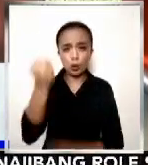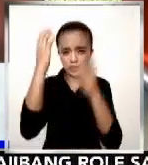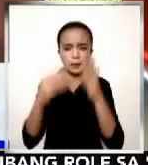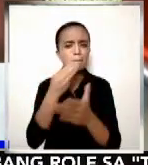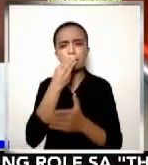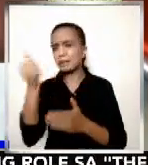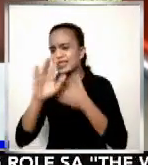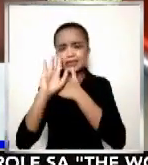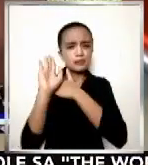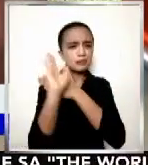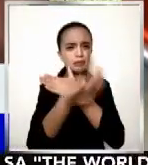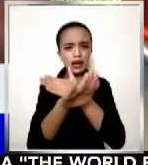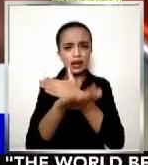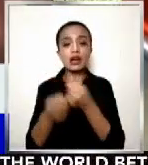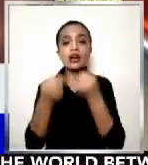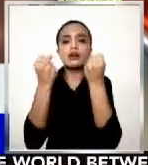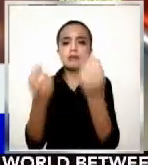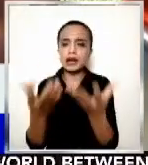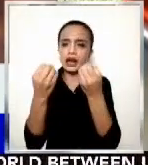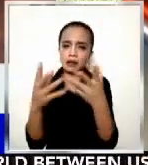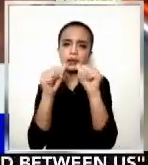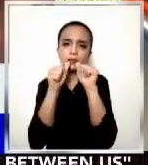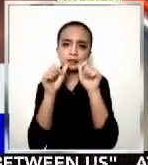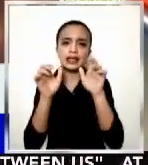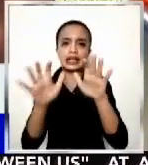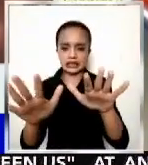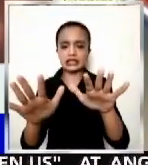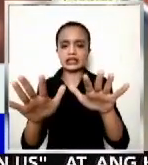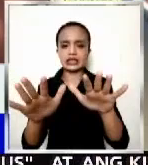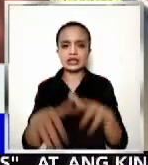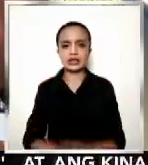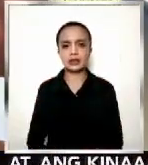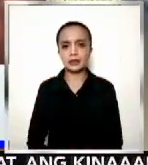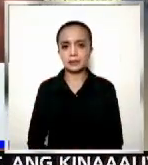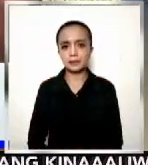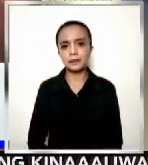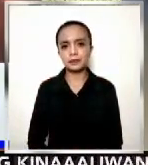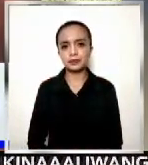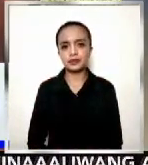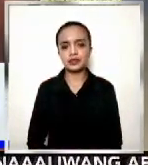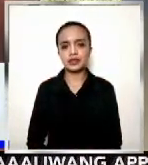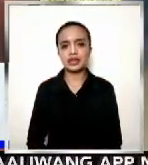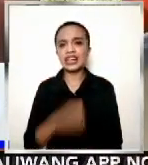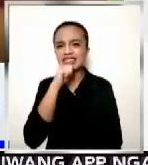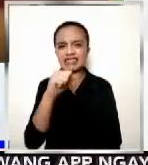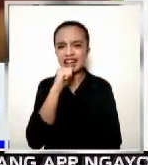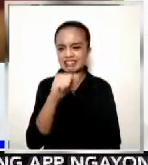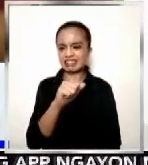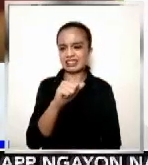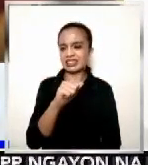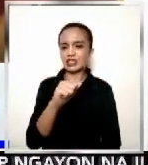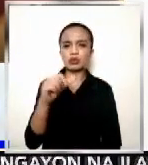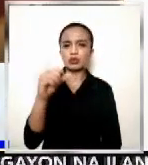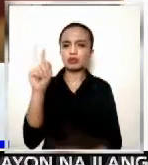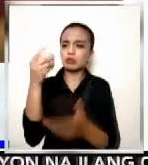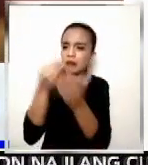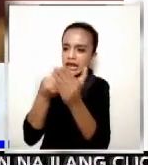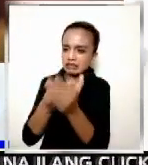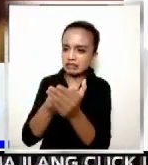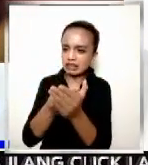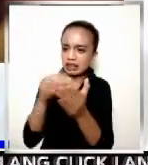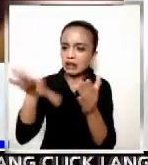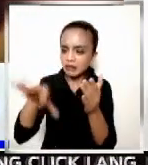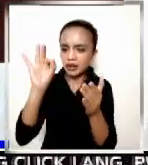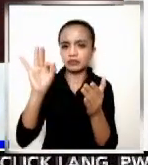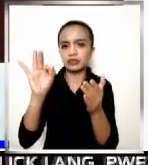maraming blessings pa po ang darating, ma'am, kaysa yung amount ng money na napulot niya. Tunay ngang may mas magandang